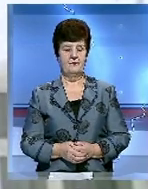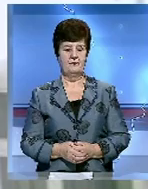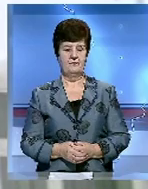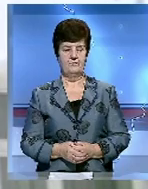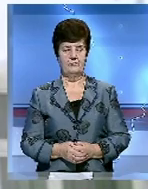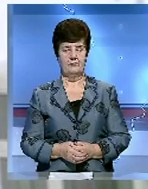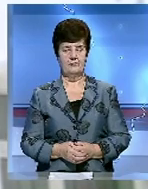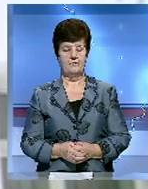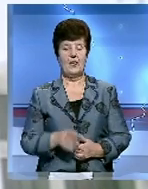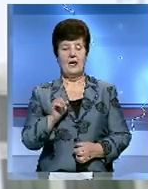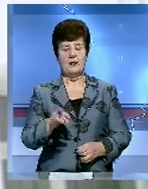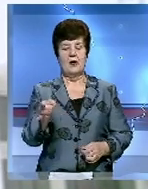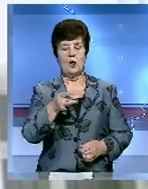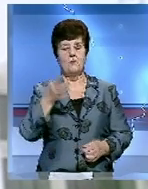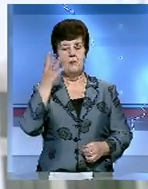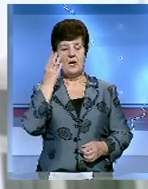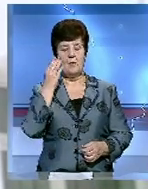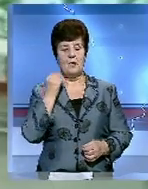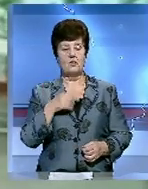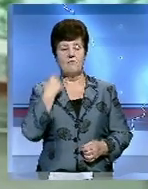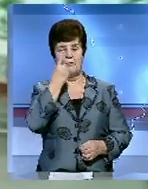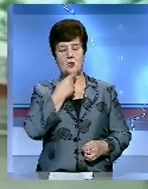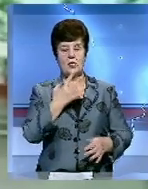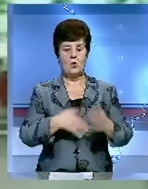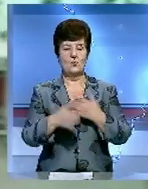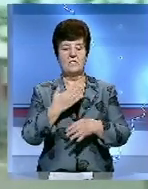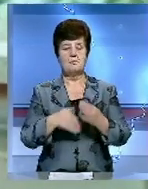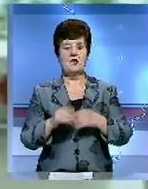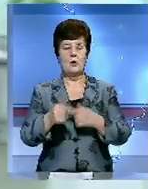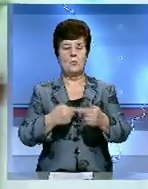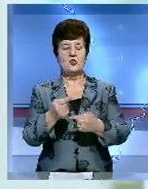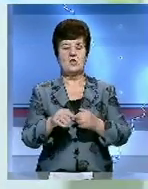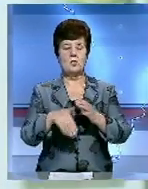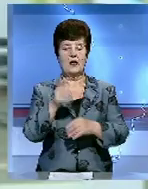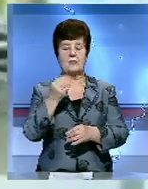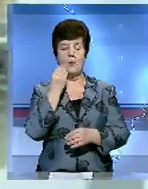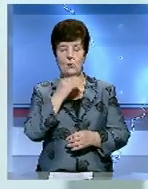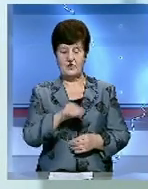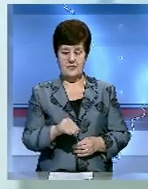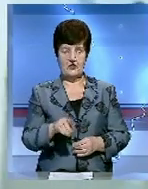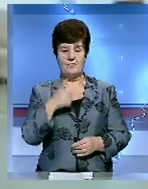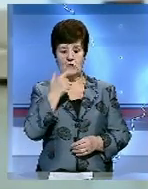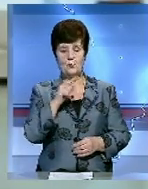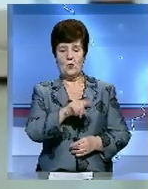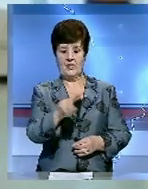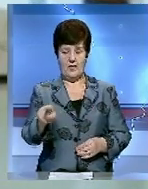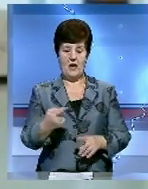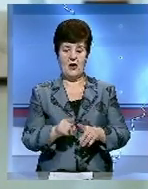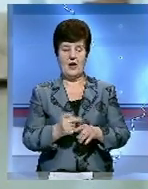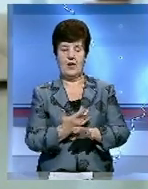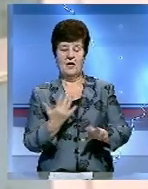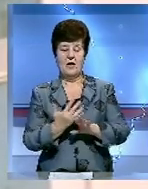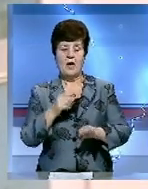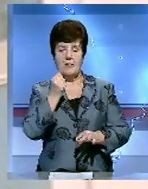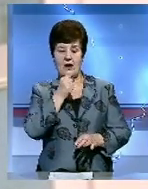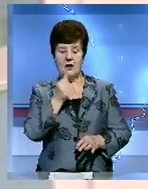În Republica Moldova, accesibilitatea persoanelor cu dizabilități în procesul electoral s-a îmbunătățit. O spun chiar ei, cei care an de rândul nu au avut acces în